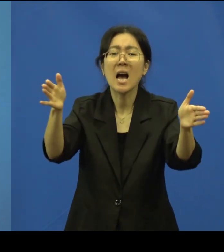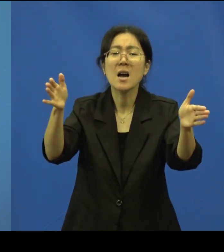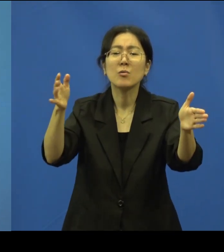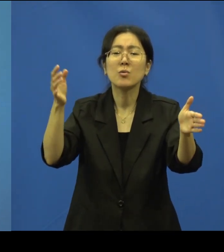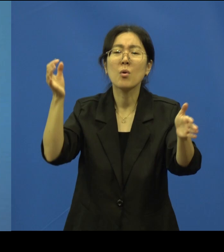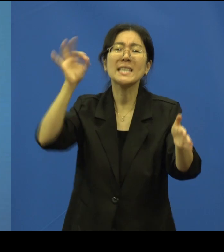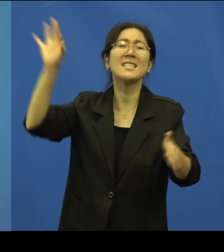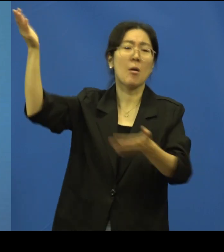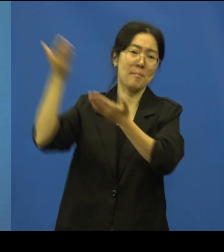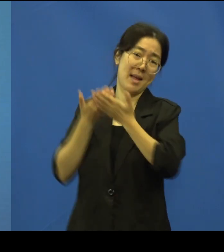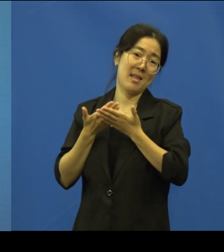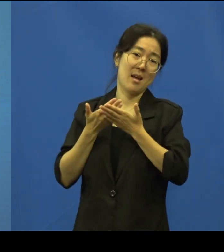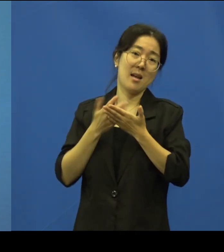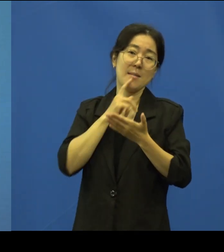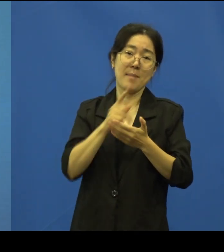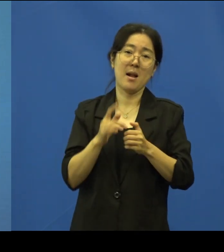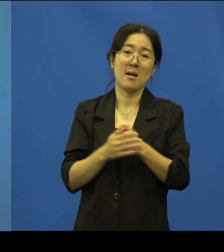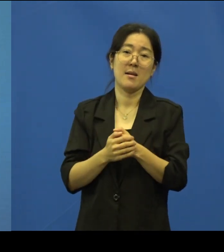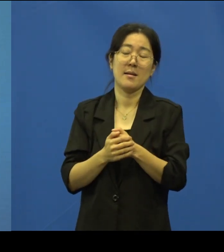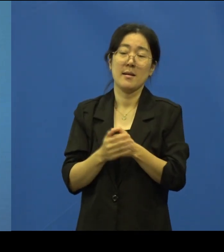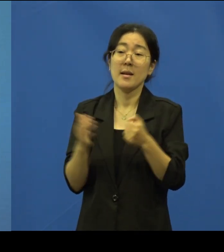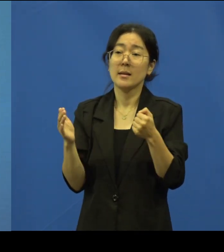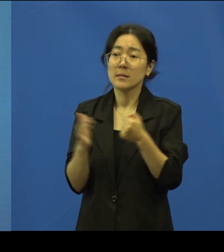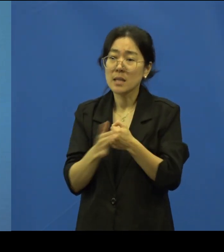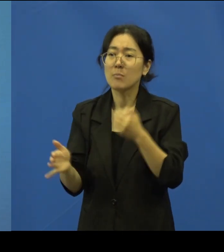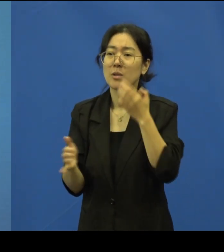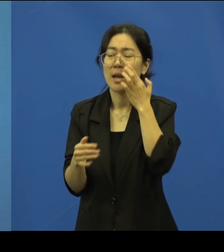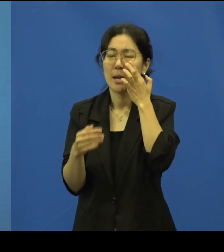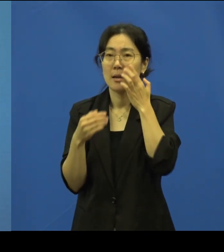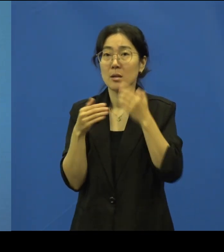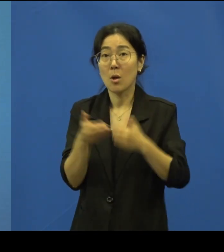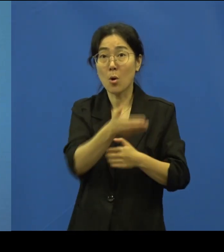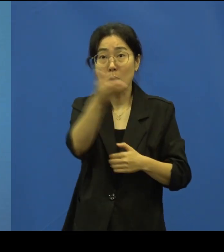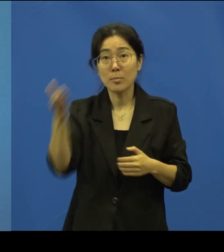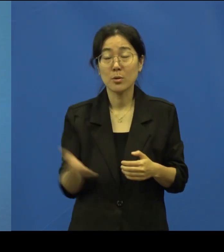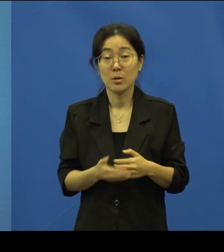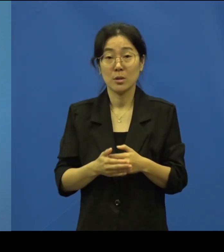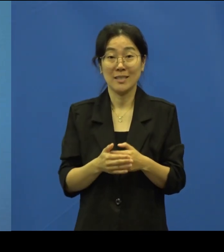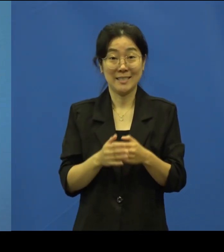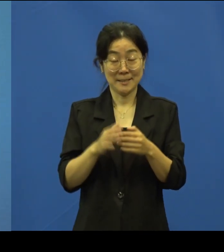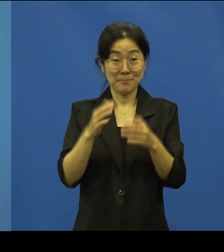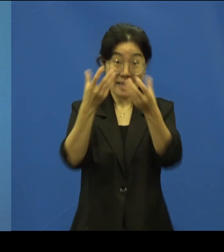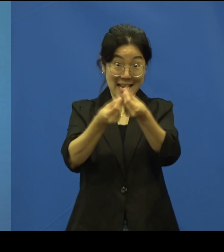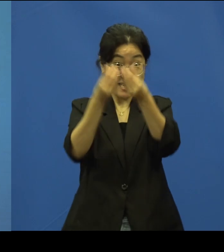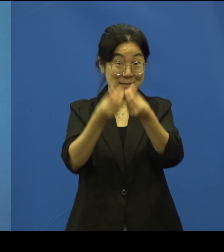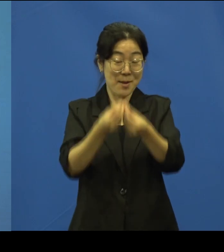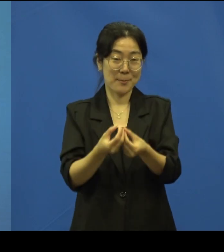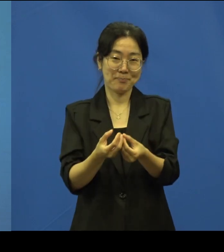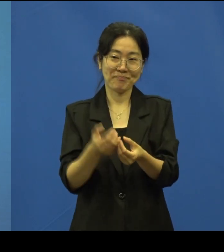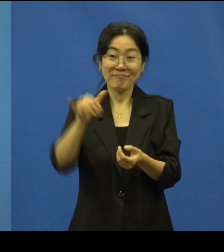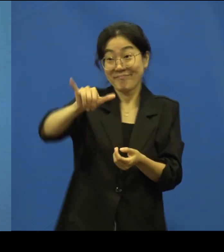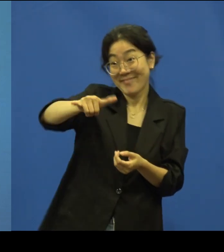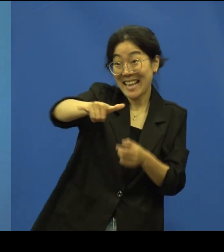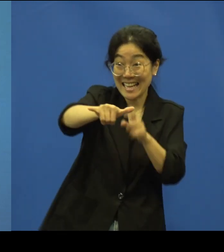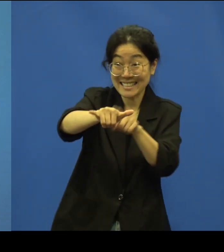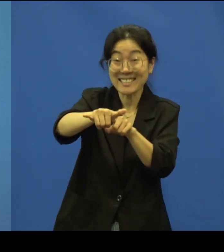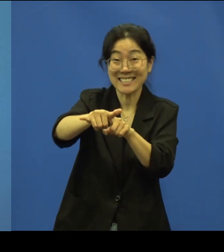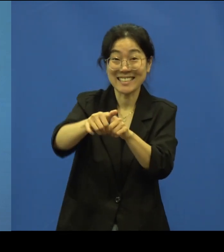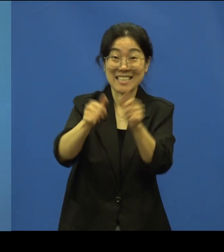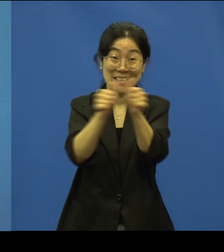이거 굉장히 중요하다는 것을 깨닫게 되었어요. 여러분, 연인이 막 서로 사랑해요. 근데